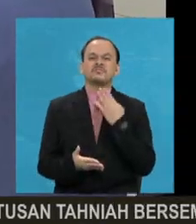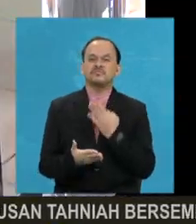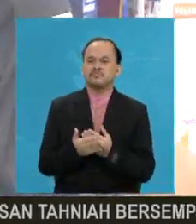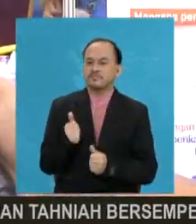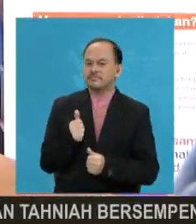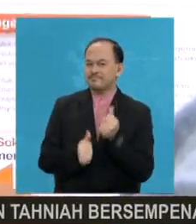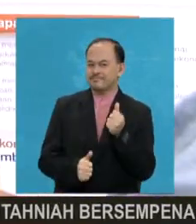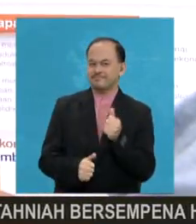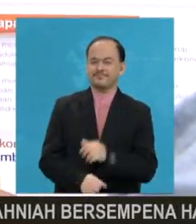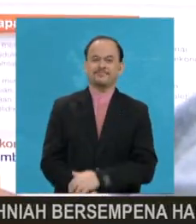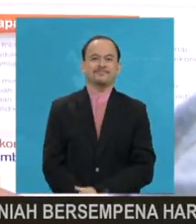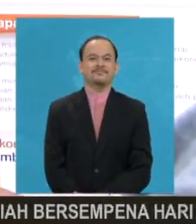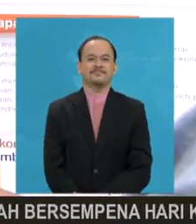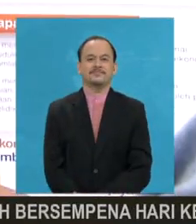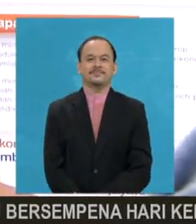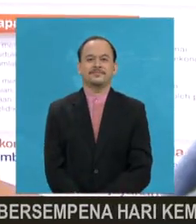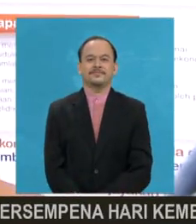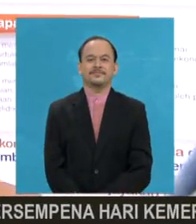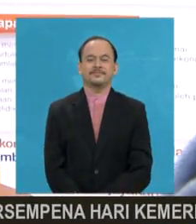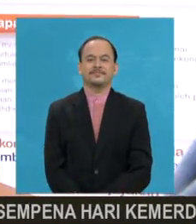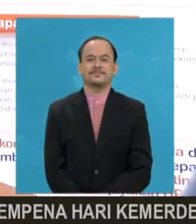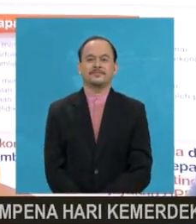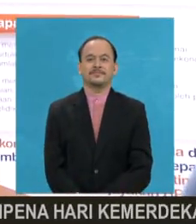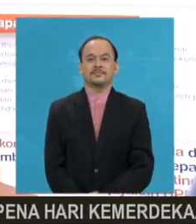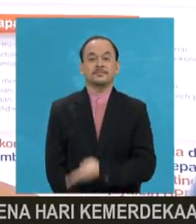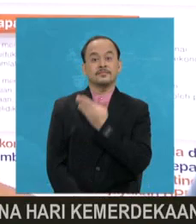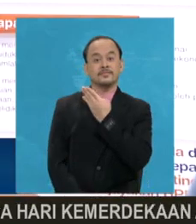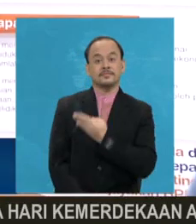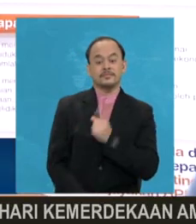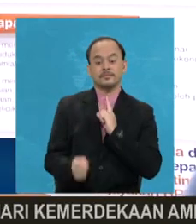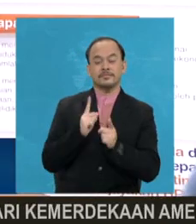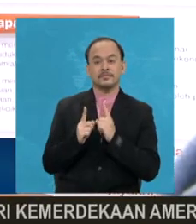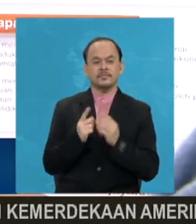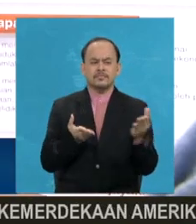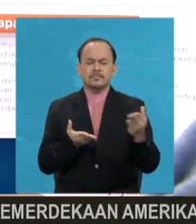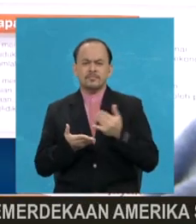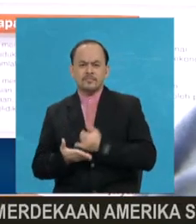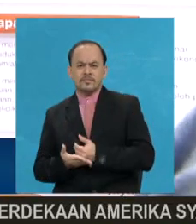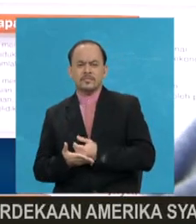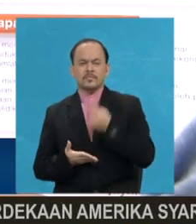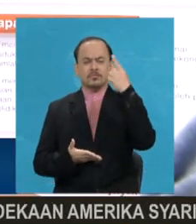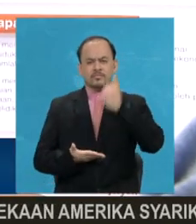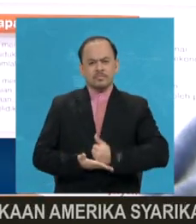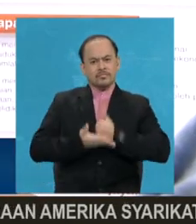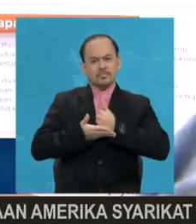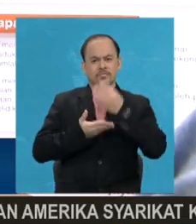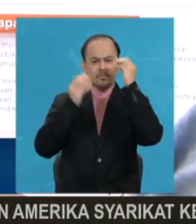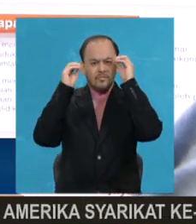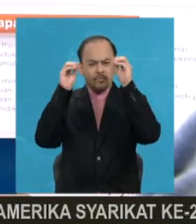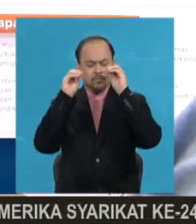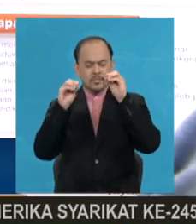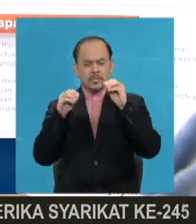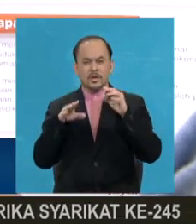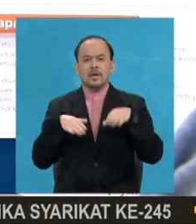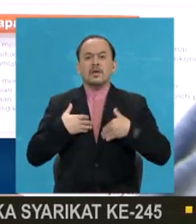sangat memuaskan Ambisi jerawat hamne dansa minta ajar am teman-temannya